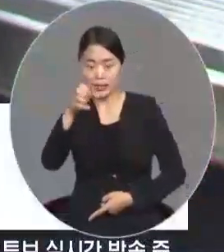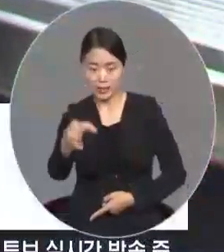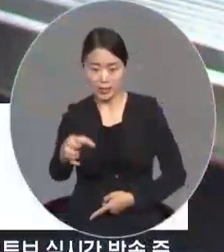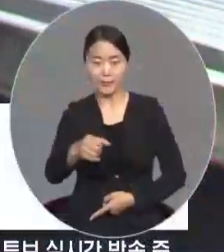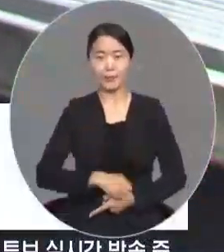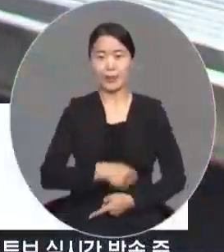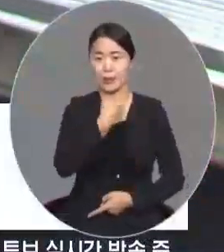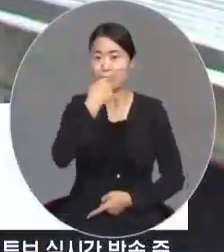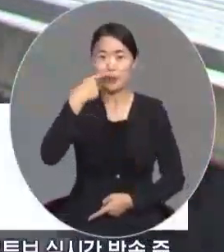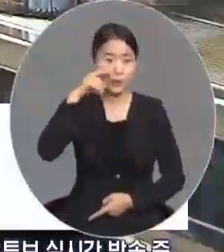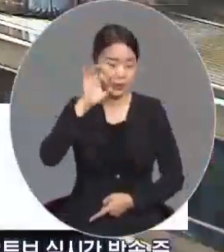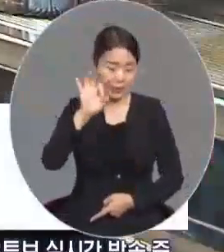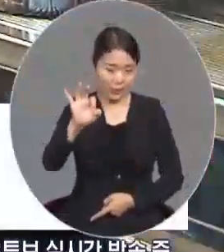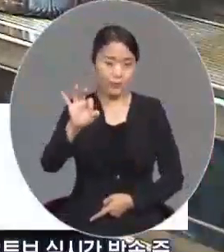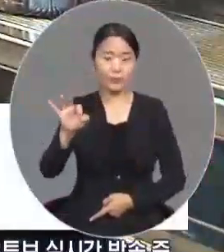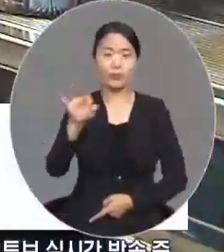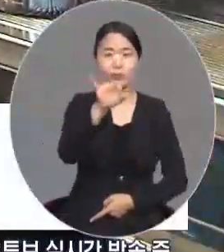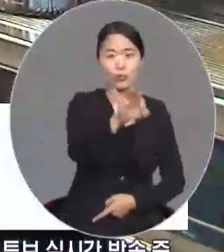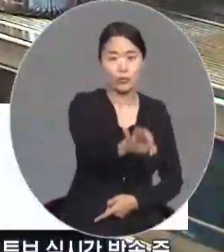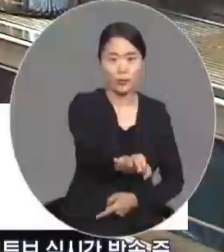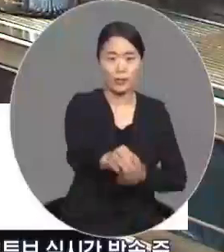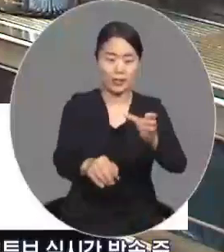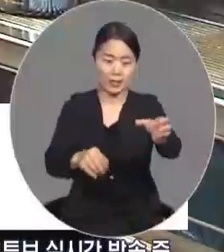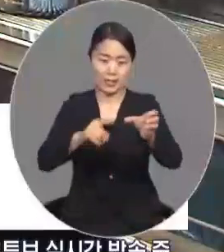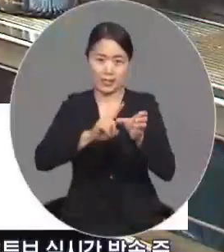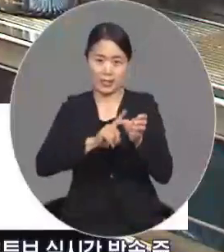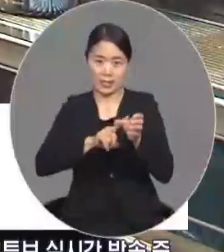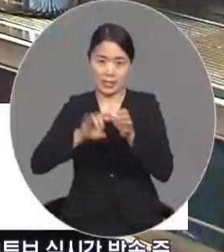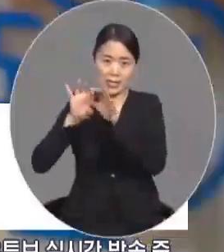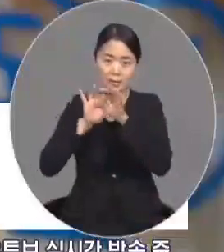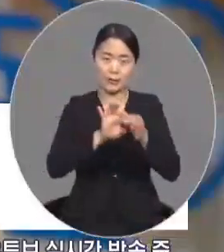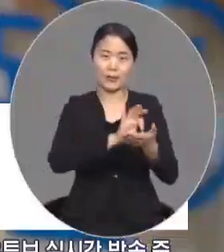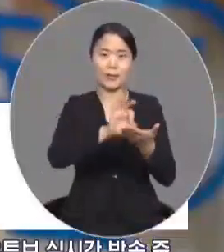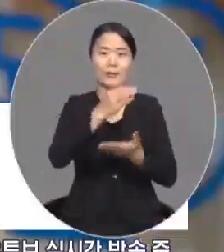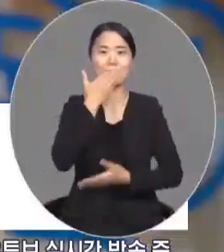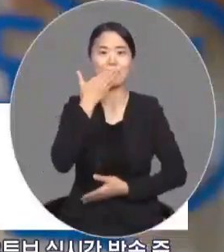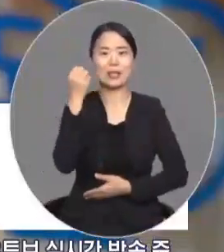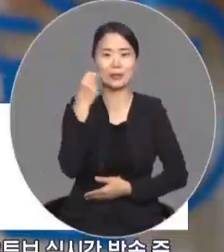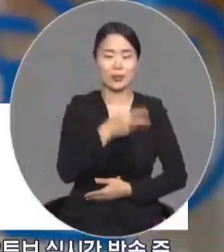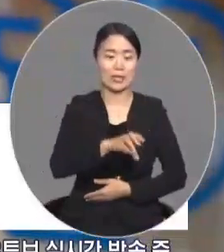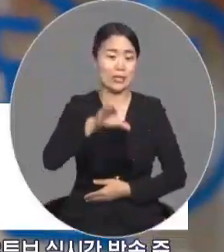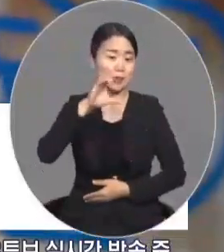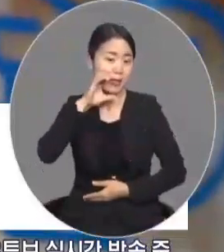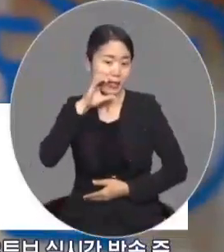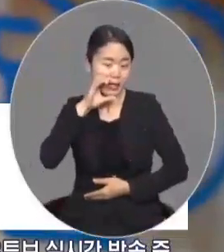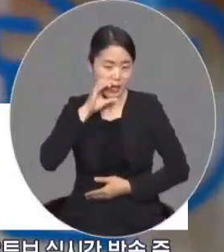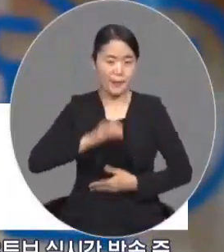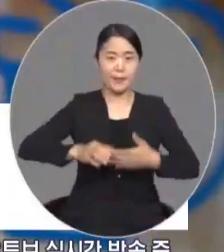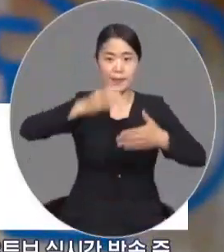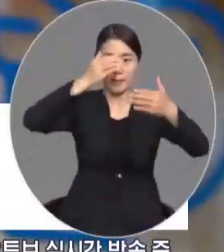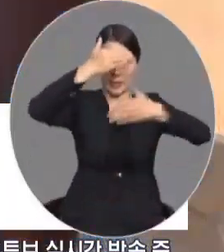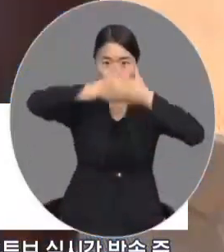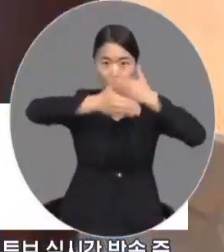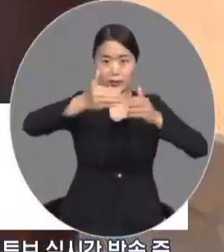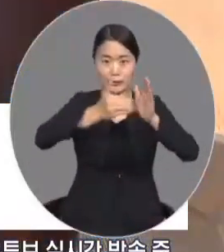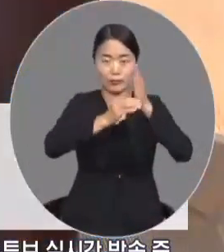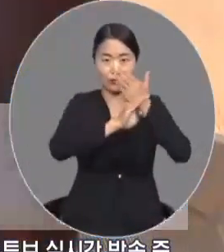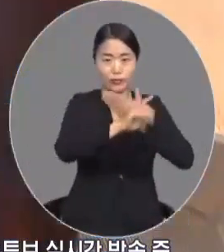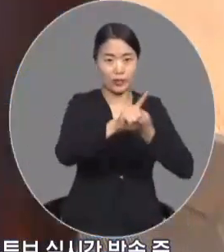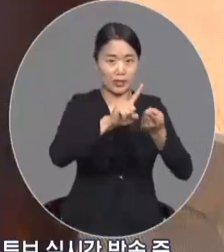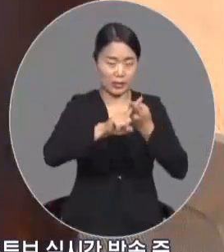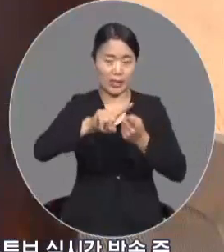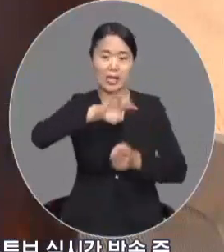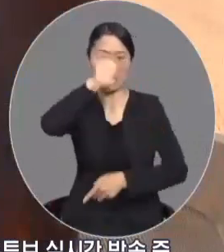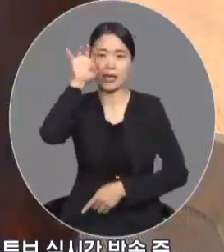받아 계속 재사용할 수 있습니다이 카페는 프로그램이 끝난 후에도 도돌리 컵 순환 시스템을 이용하고